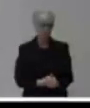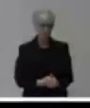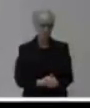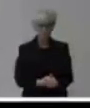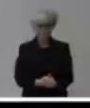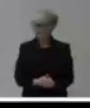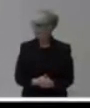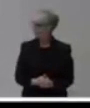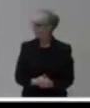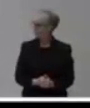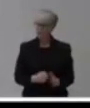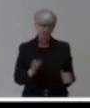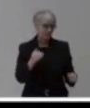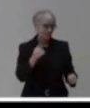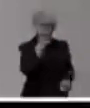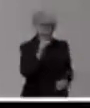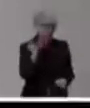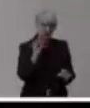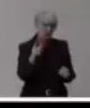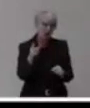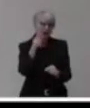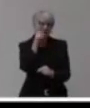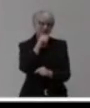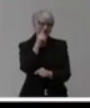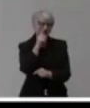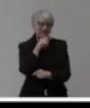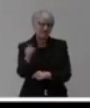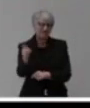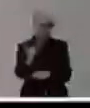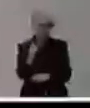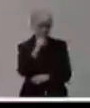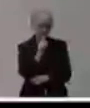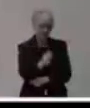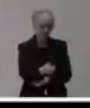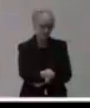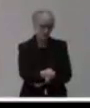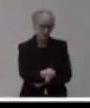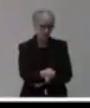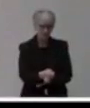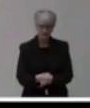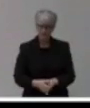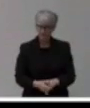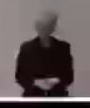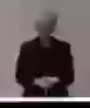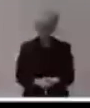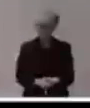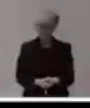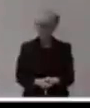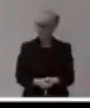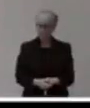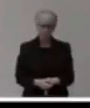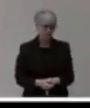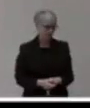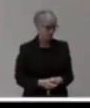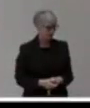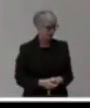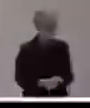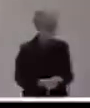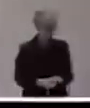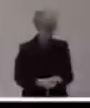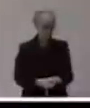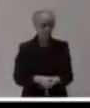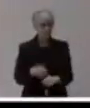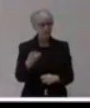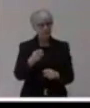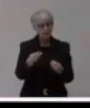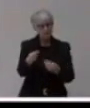Ma il telecomando, Ok, direttore, è no, il no, bisogna telecomando. capire qual è il tasto perché ci sono più tasti, allora bisogna cogliere quello giusto. Allora, da dove nasce